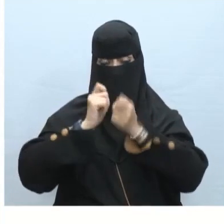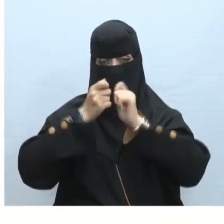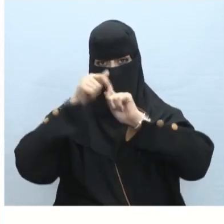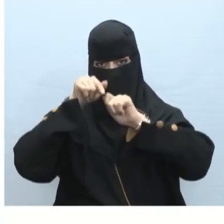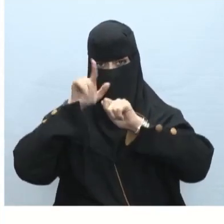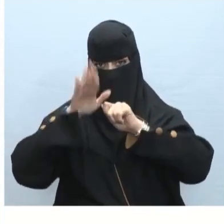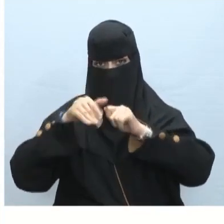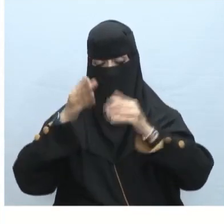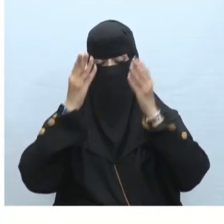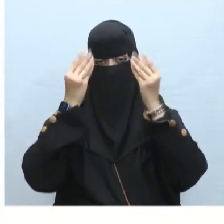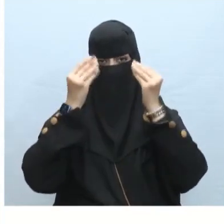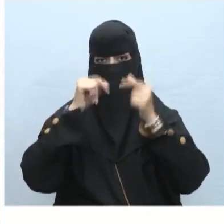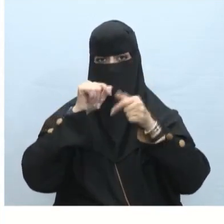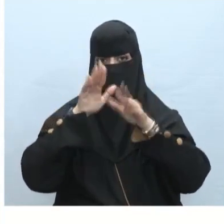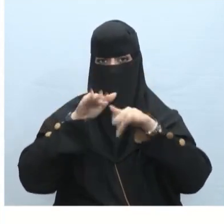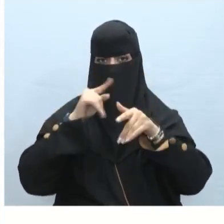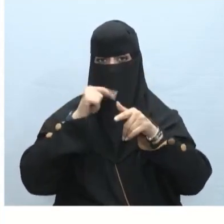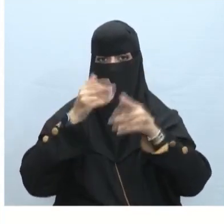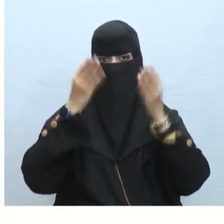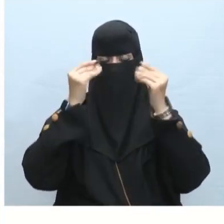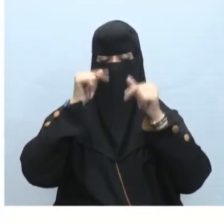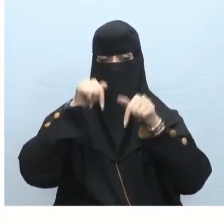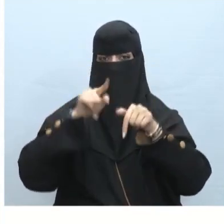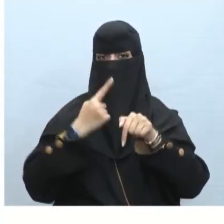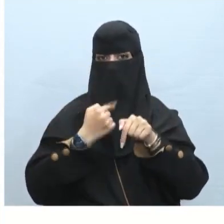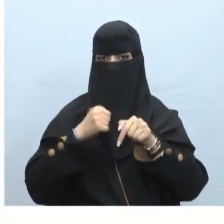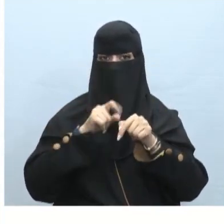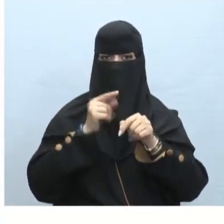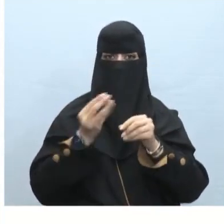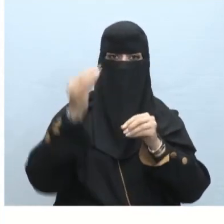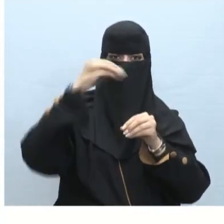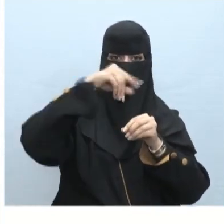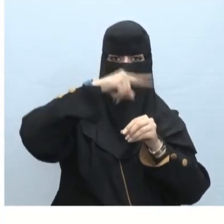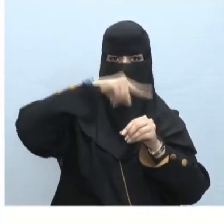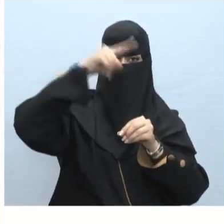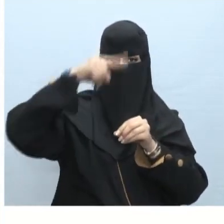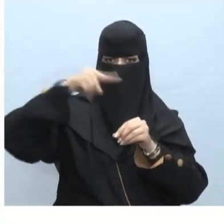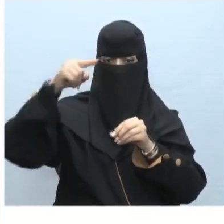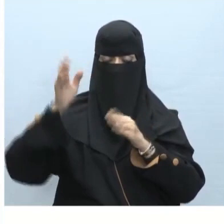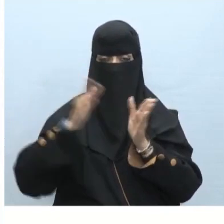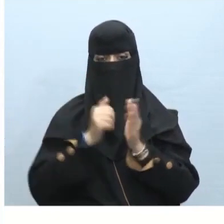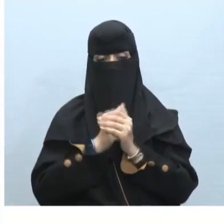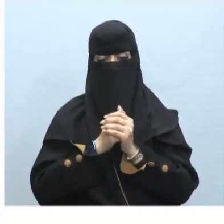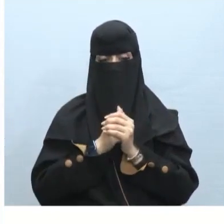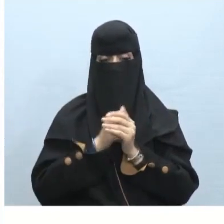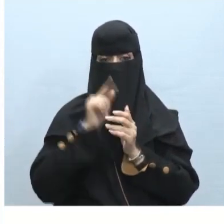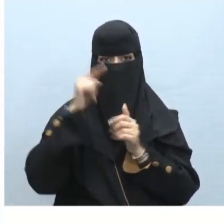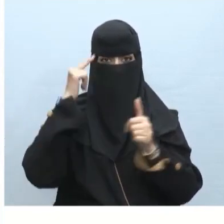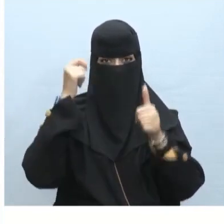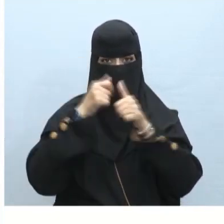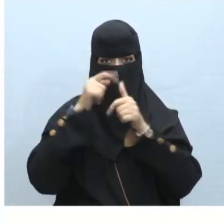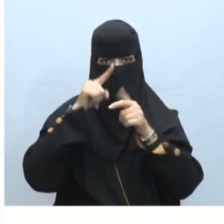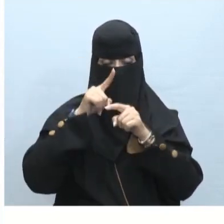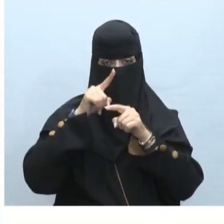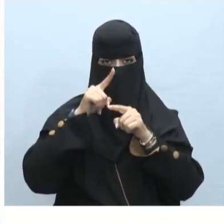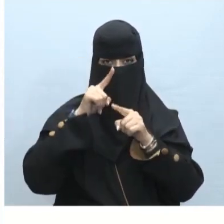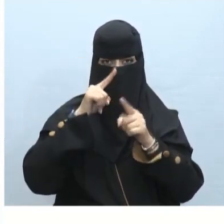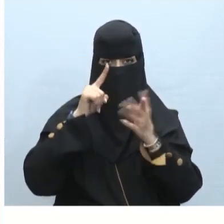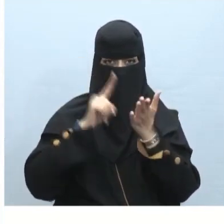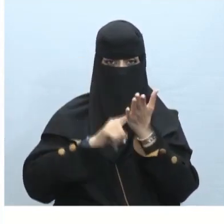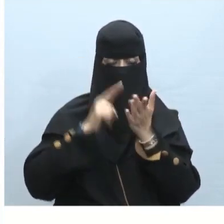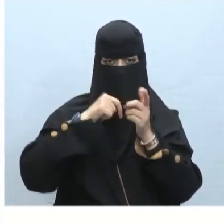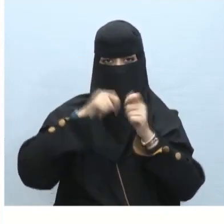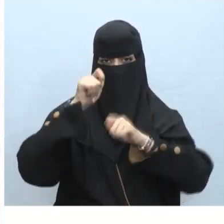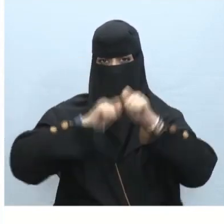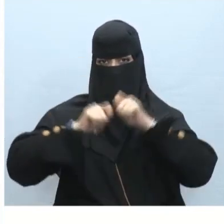هذه البيانات وفقا للمعلومات التي تريد تضمينها الى الشريحه تذكر ان عمليه تحرير